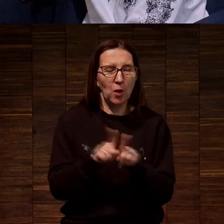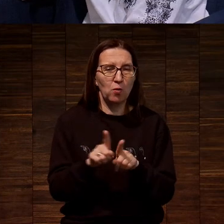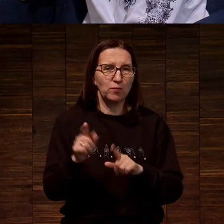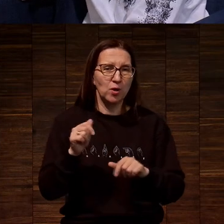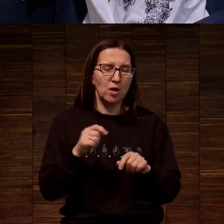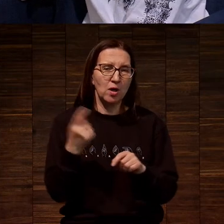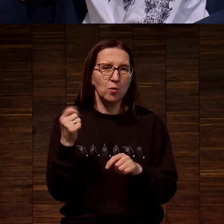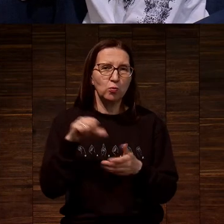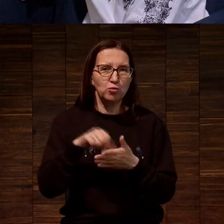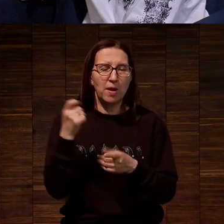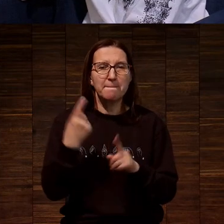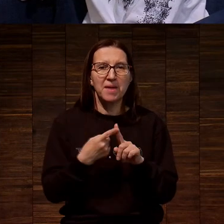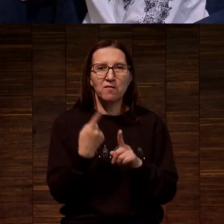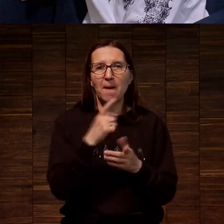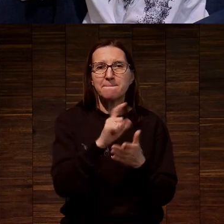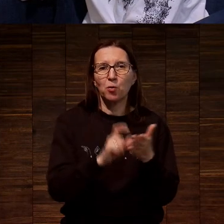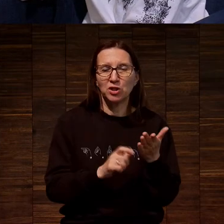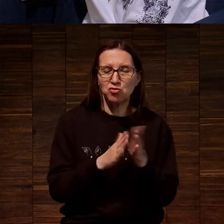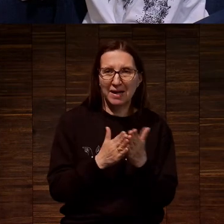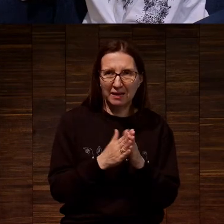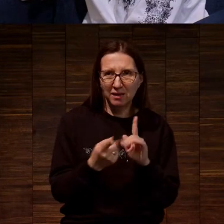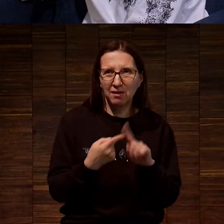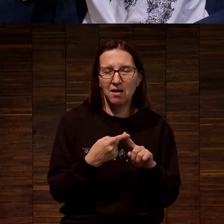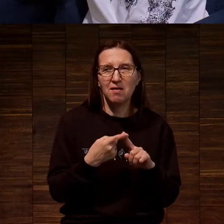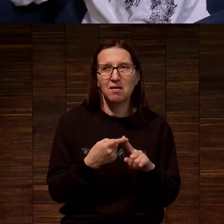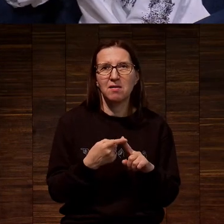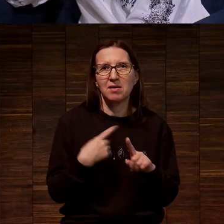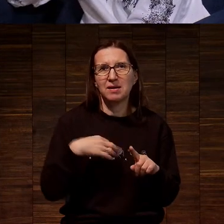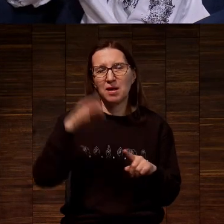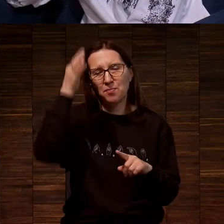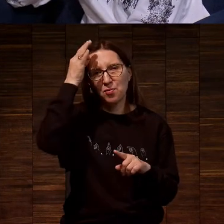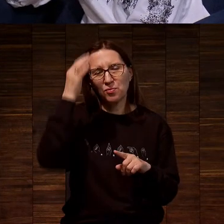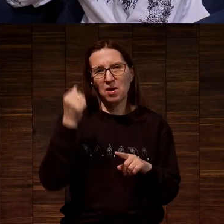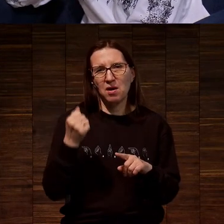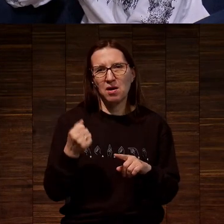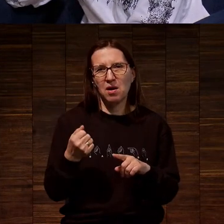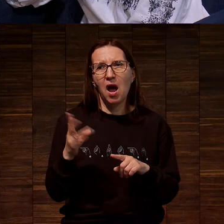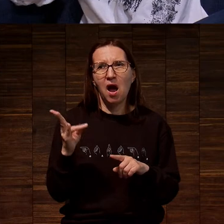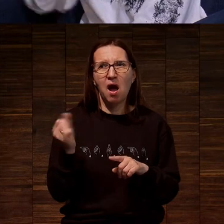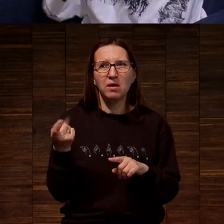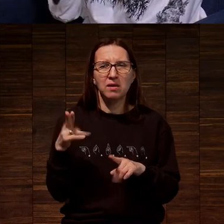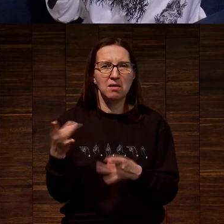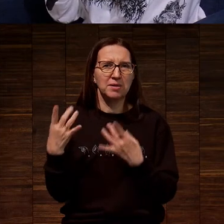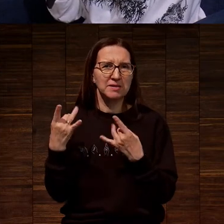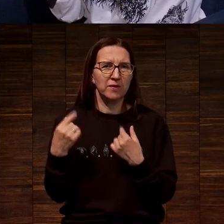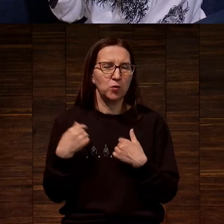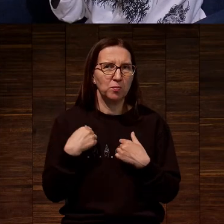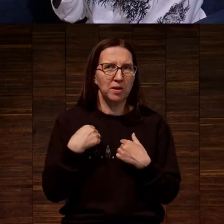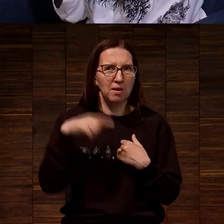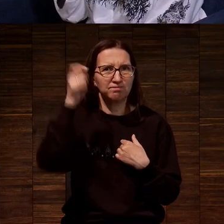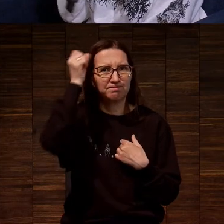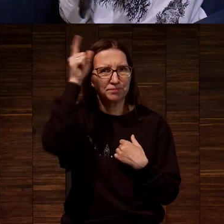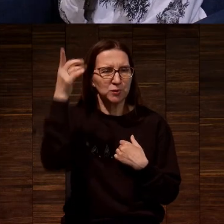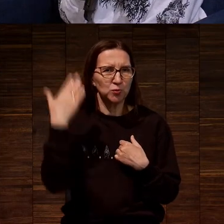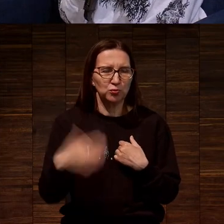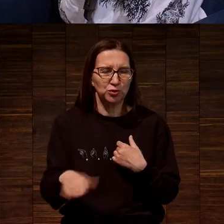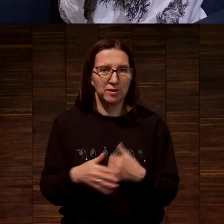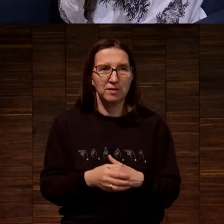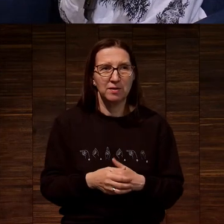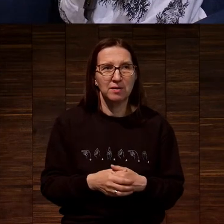художественная была. Там была поэтическая, я помню, блин, мне Аня рассказывала, но у меня уже вылетело из головы, честно